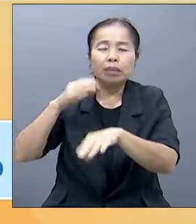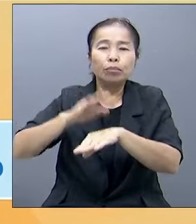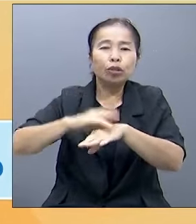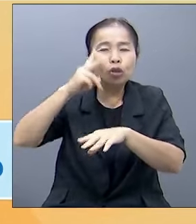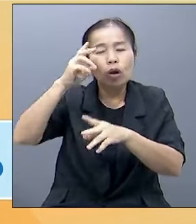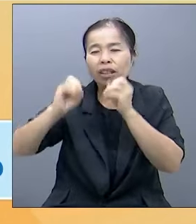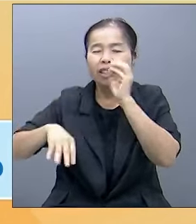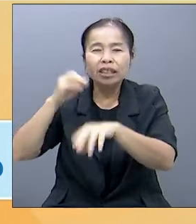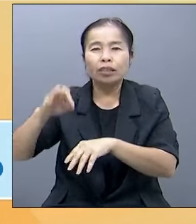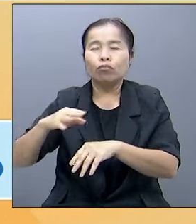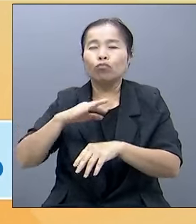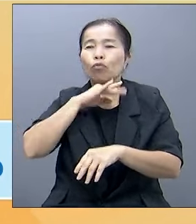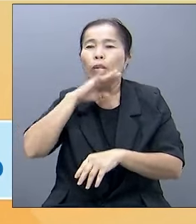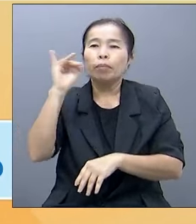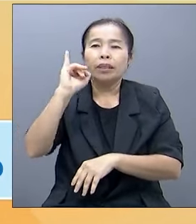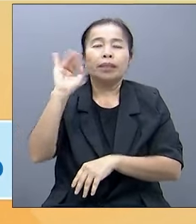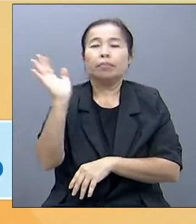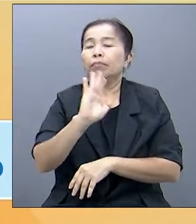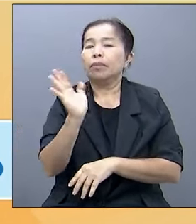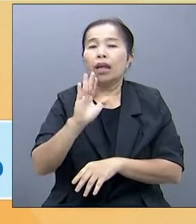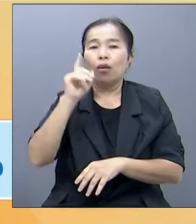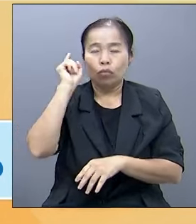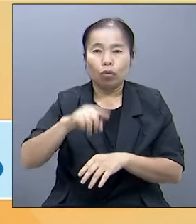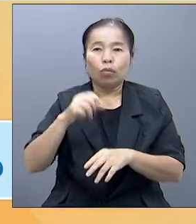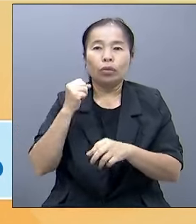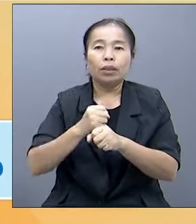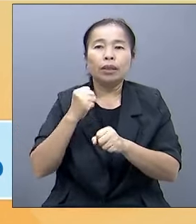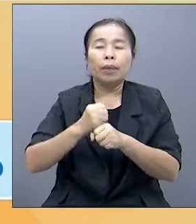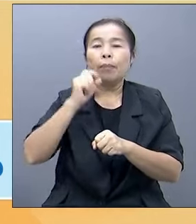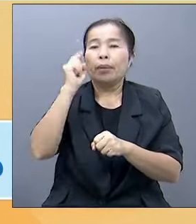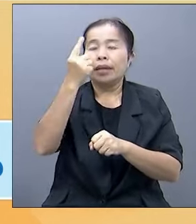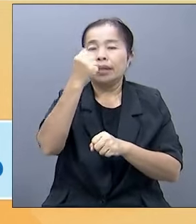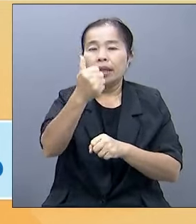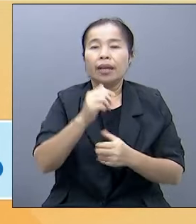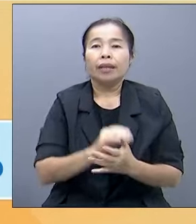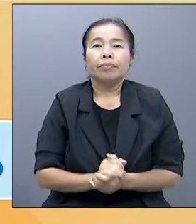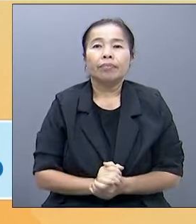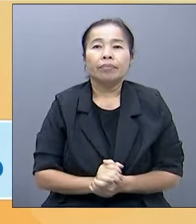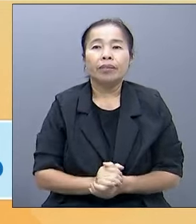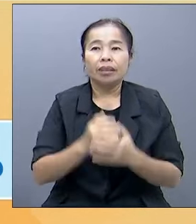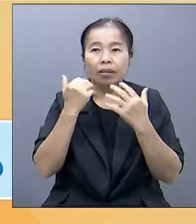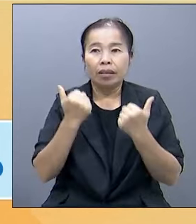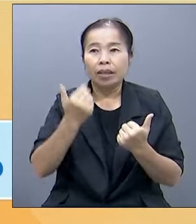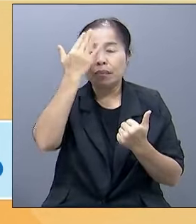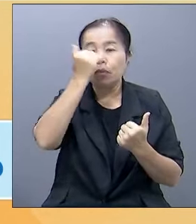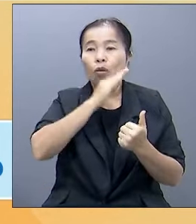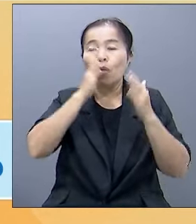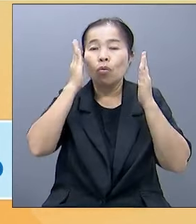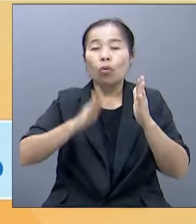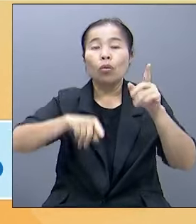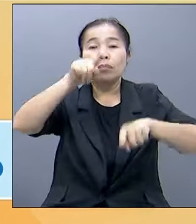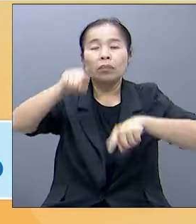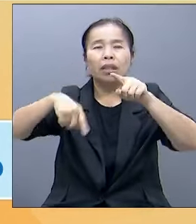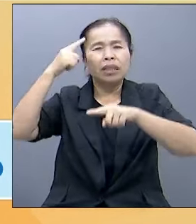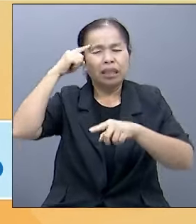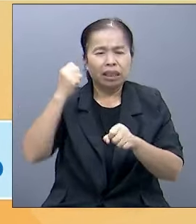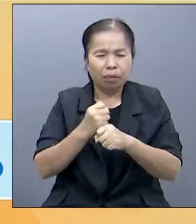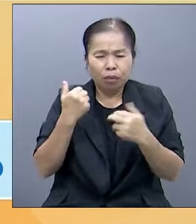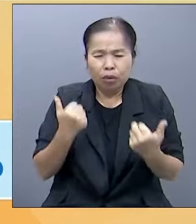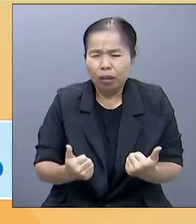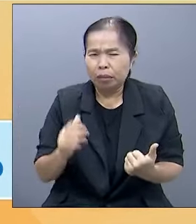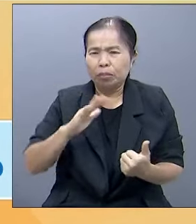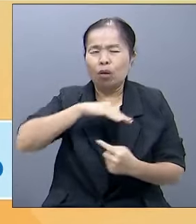างต่อสิ่งแวดล้อมส่งต่อไปให้กับคนรุ่นหลังอีกด้วย จริงๆเนี่ยถึงแม้ว่าหลายๆคนอาจจะบอกว่าโอ้มาทำอะไรตอนนี้ตอนที่โลกเ